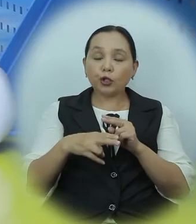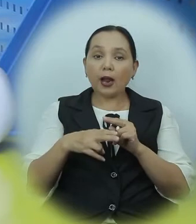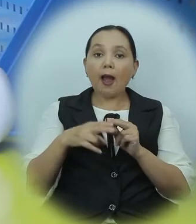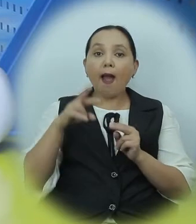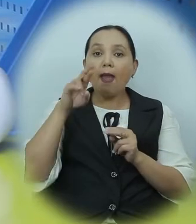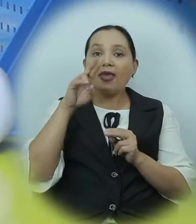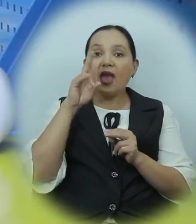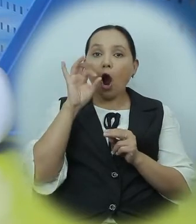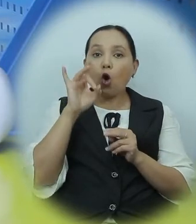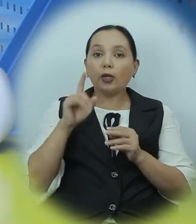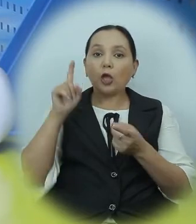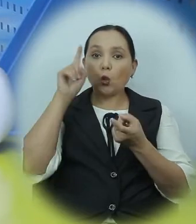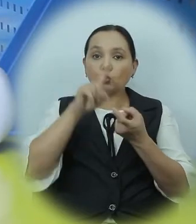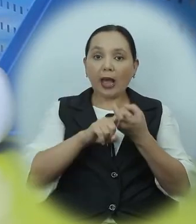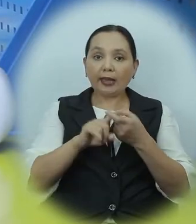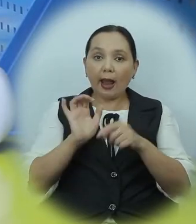yakırga uzatiladi.